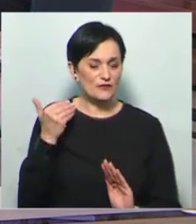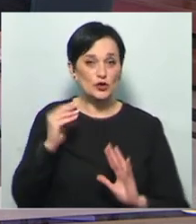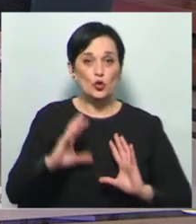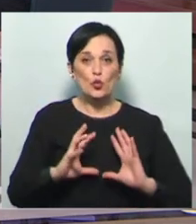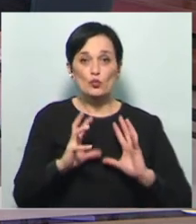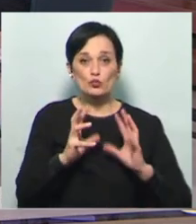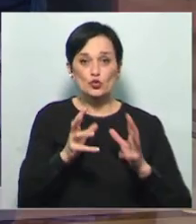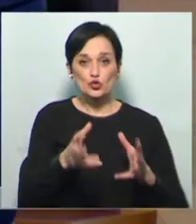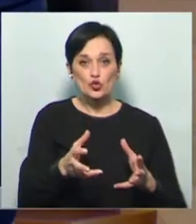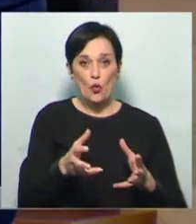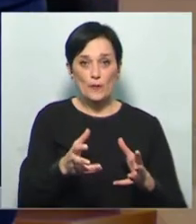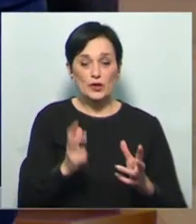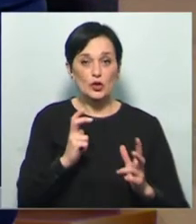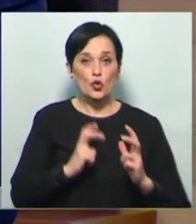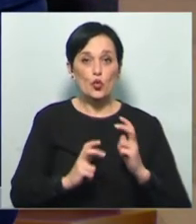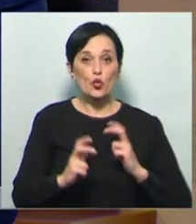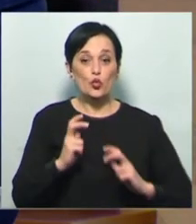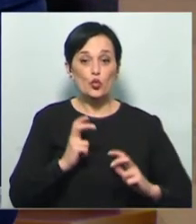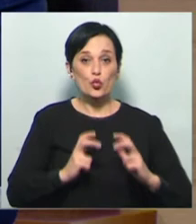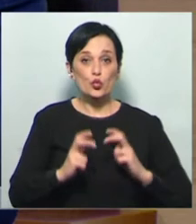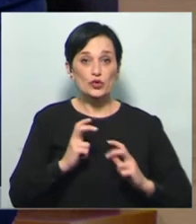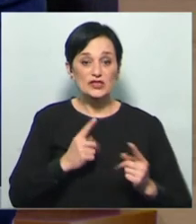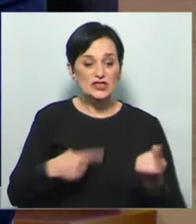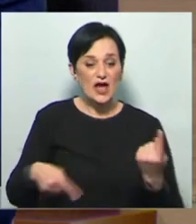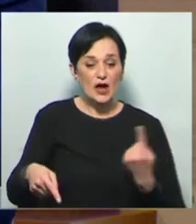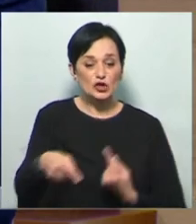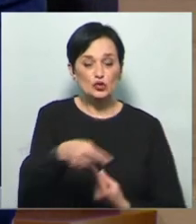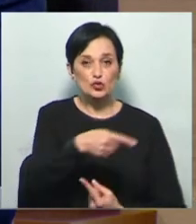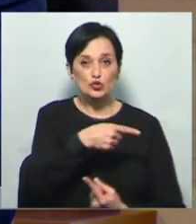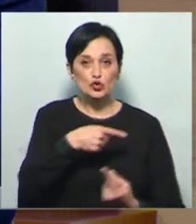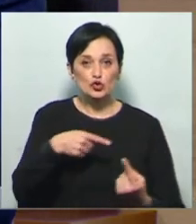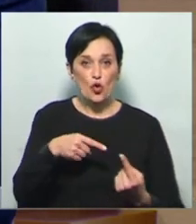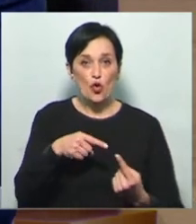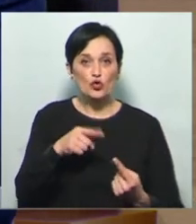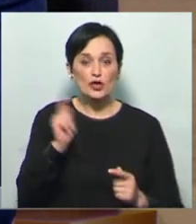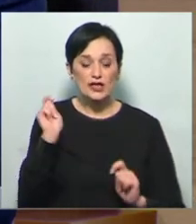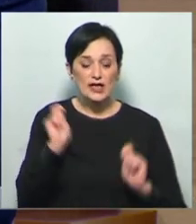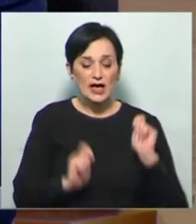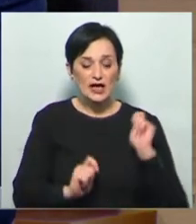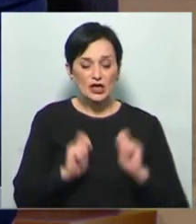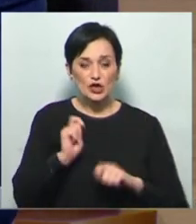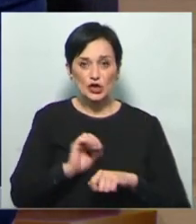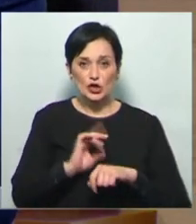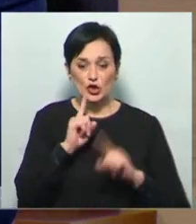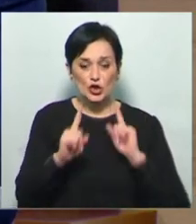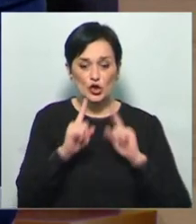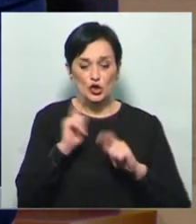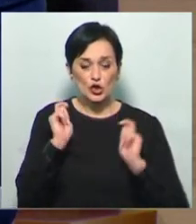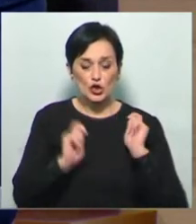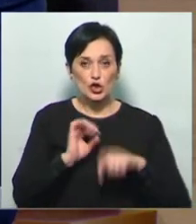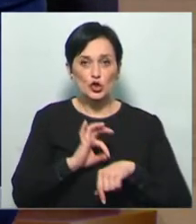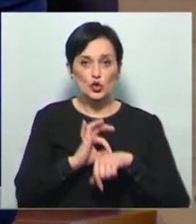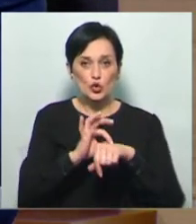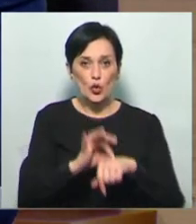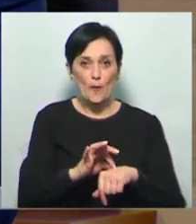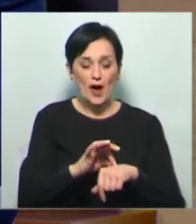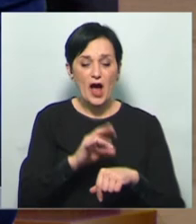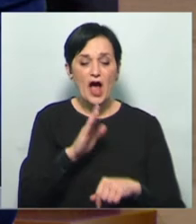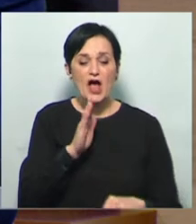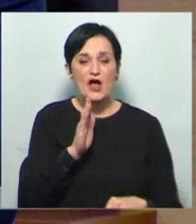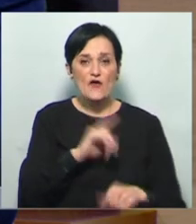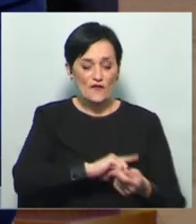მსოფლიო უნივერსიტეტთა შორის ყრილობა ჩატარდა ვენური და ლიმფური